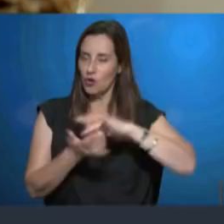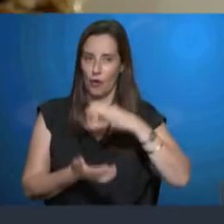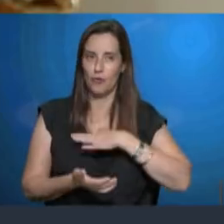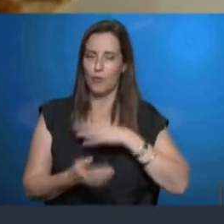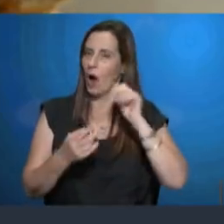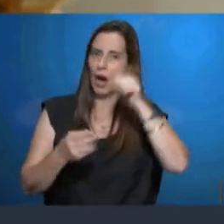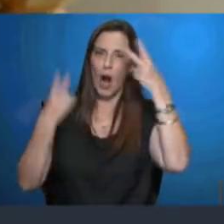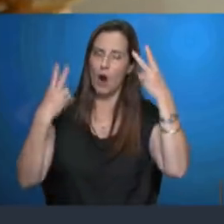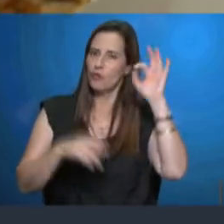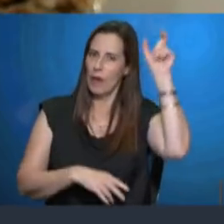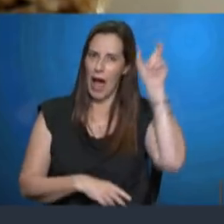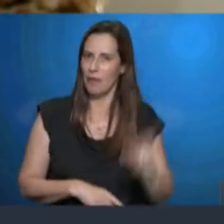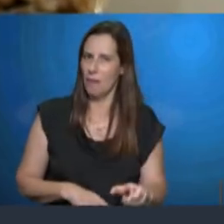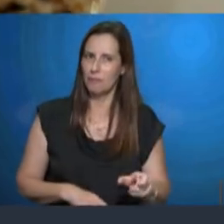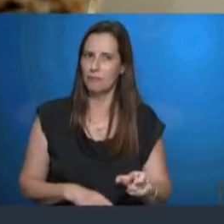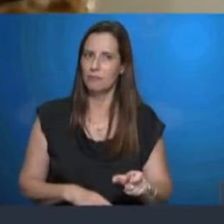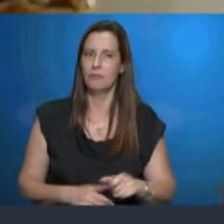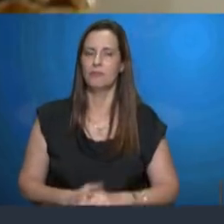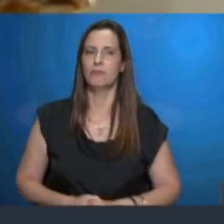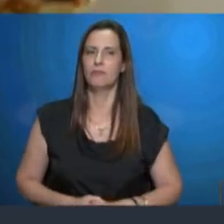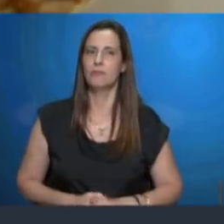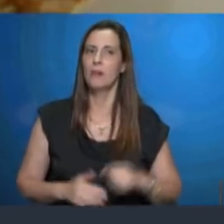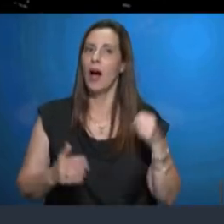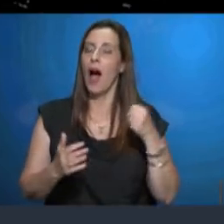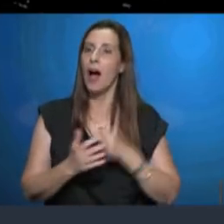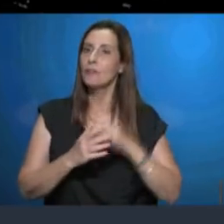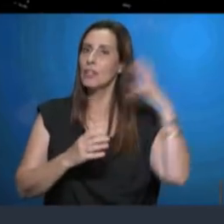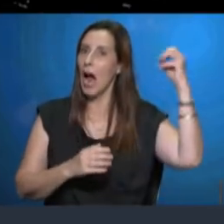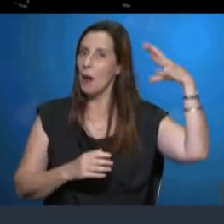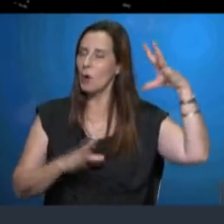היישוב שלנו הוא בראש מעייניו של מרלי אבוטבול. עד שקיבלו לנו אותם.